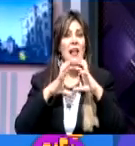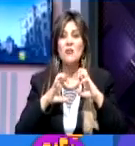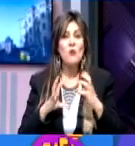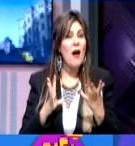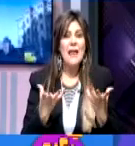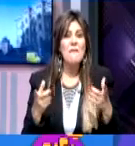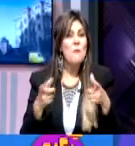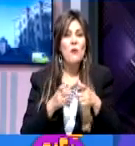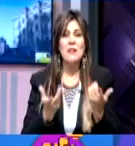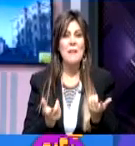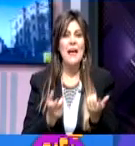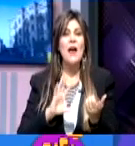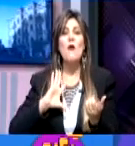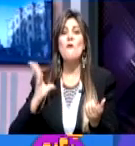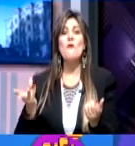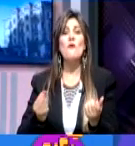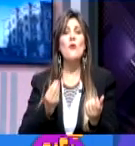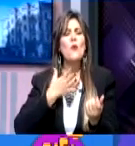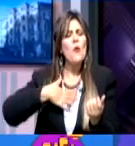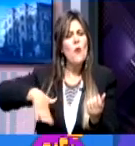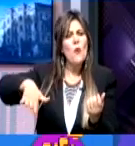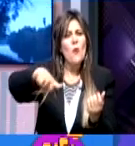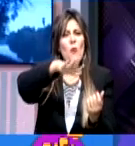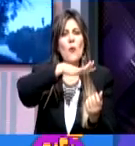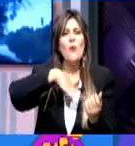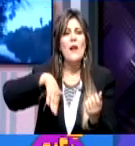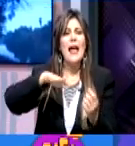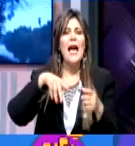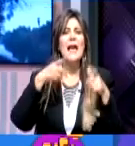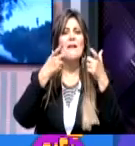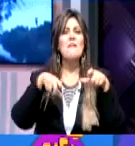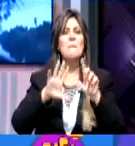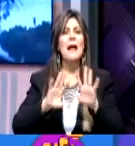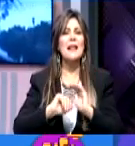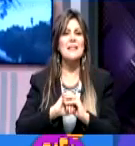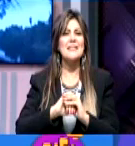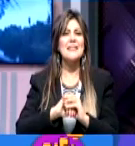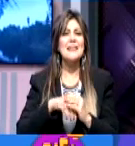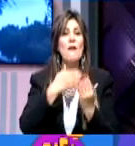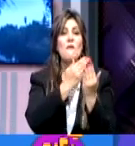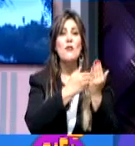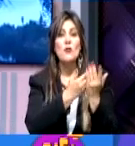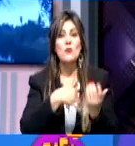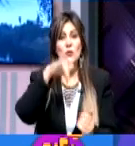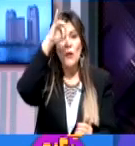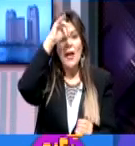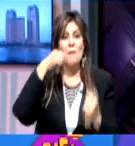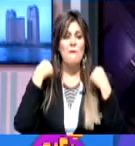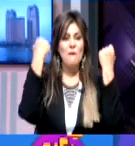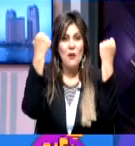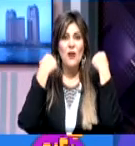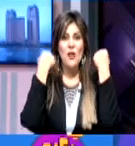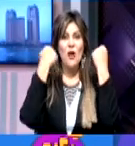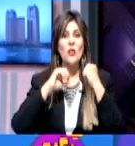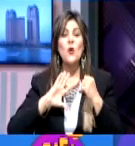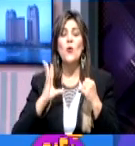المجتمع يعني في كافه مجالات المجتمع، اقتصادي، رياضي، علمي، كافة المجالات